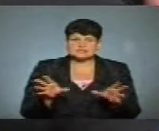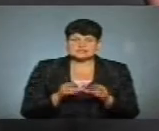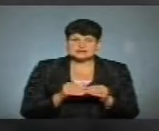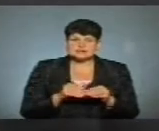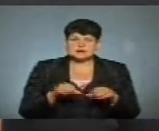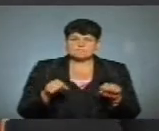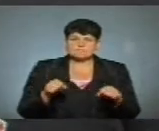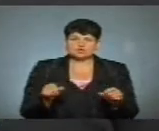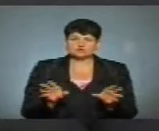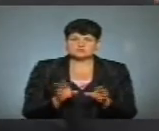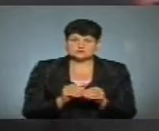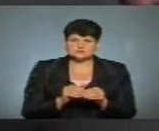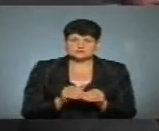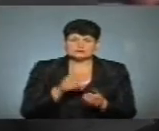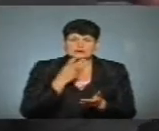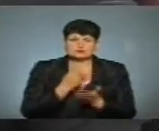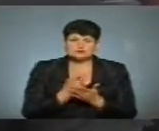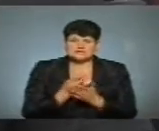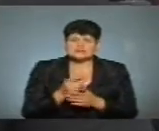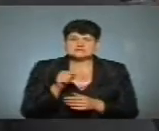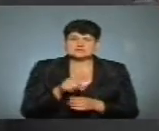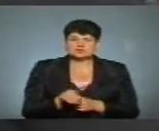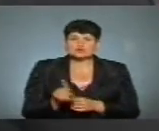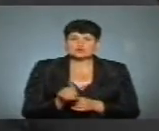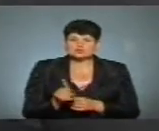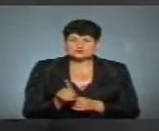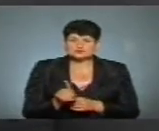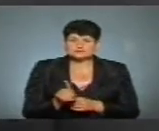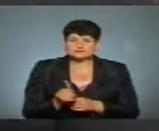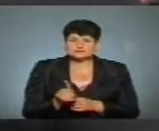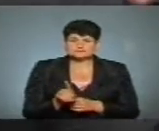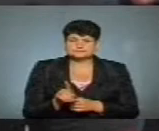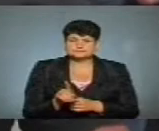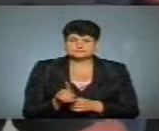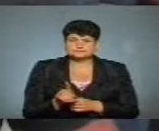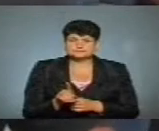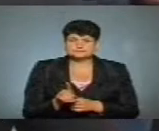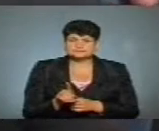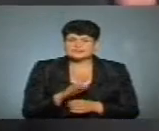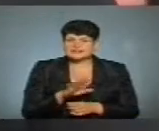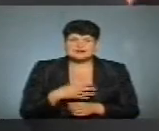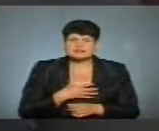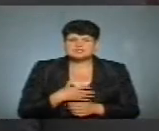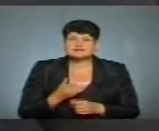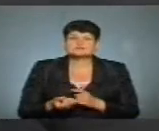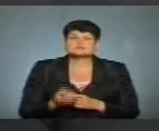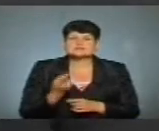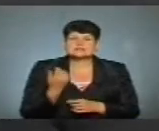мотоспільноти, демонстрація того, що не важливо звідки